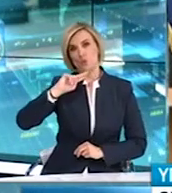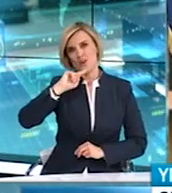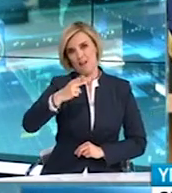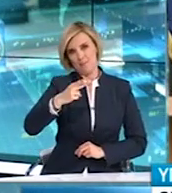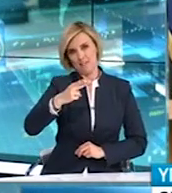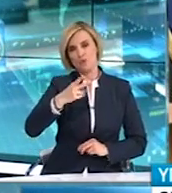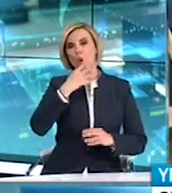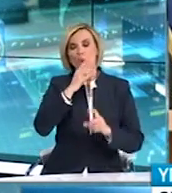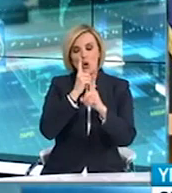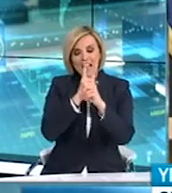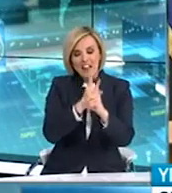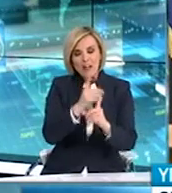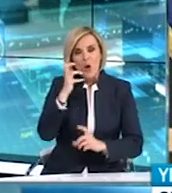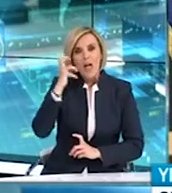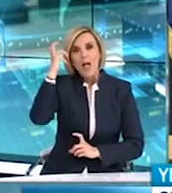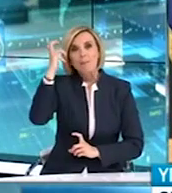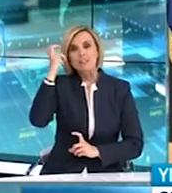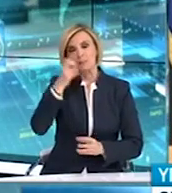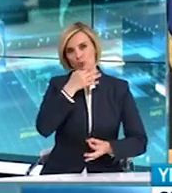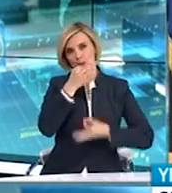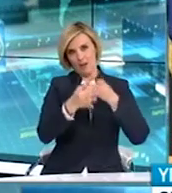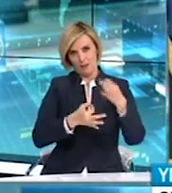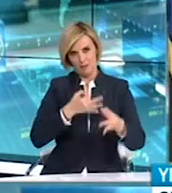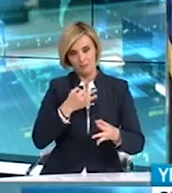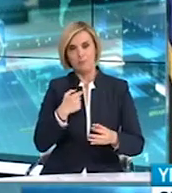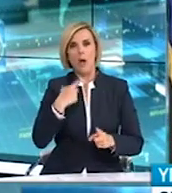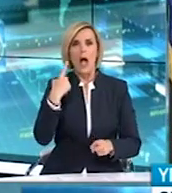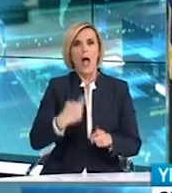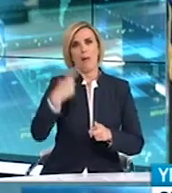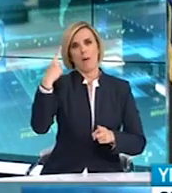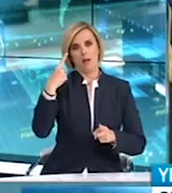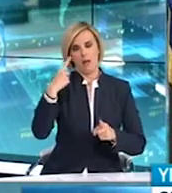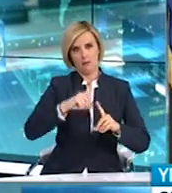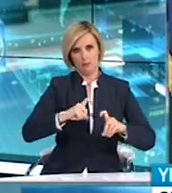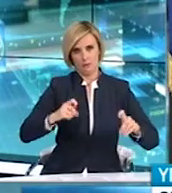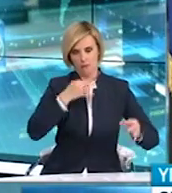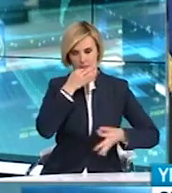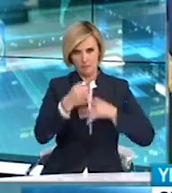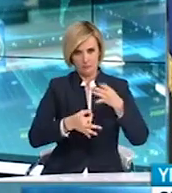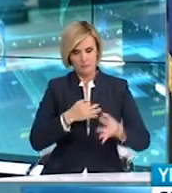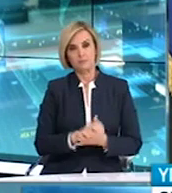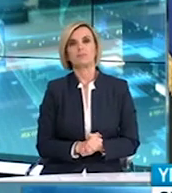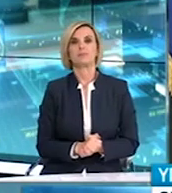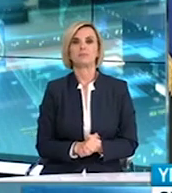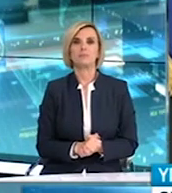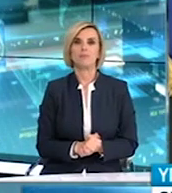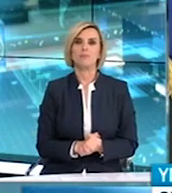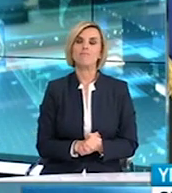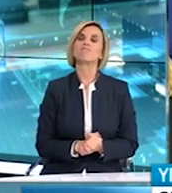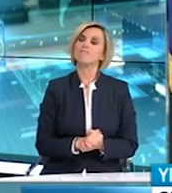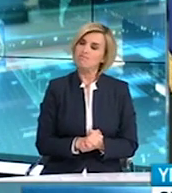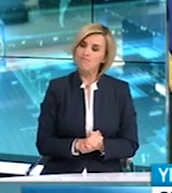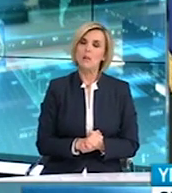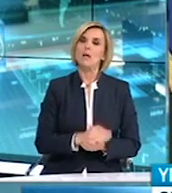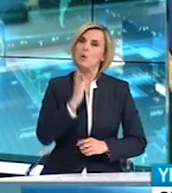επιστημονικά δεδομένα μέσα της. Να πω απλά μερικά πράγματα. Φαίνεται ότι μπορεί να παραμείνει ο ιός για μεγάλο